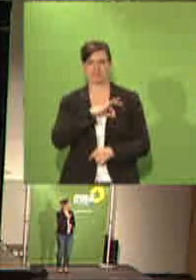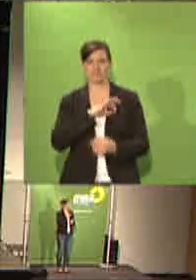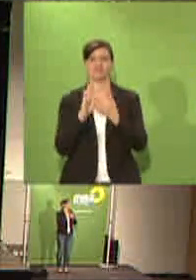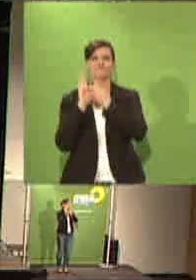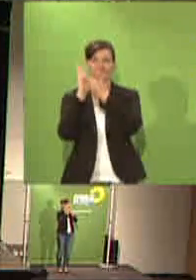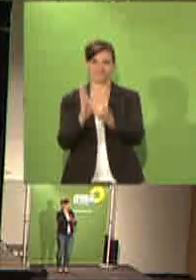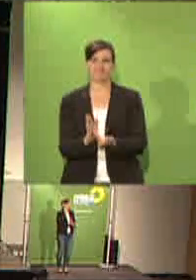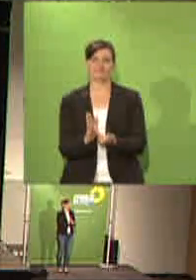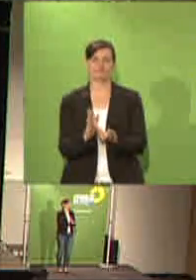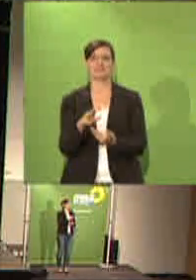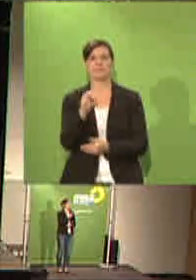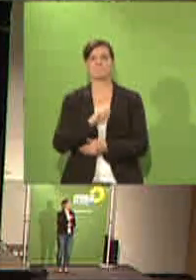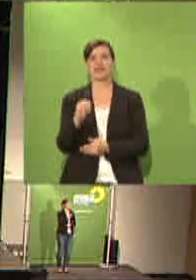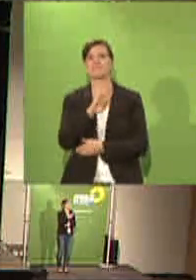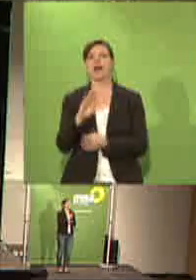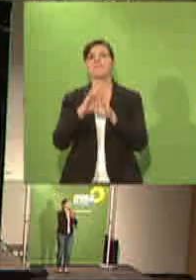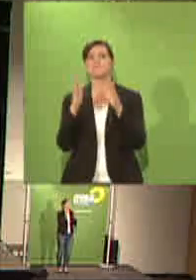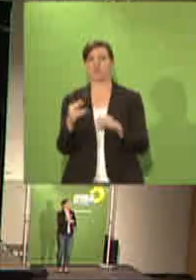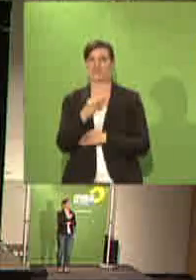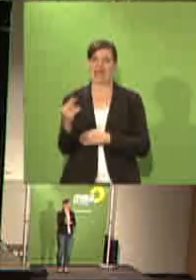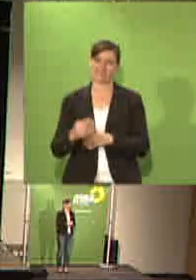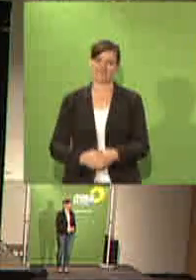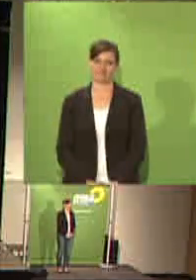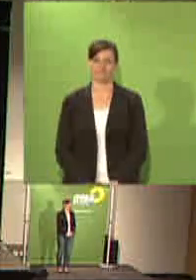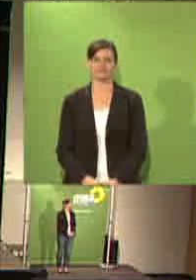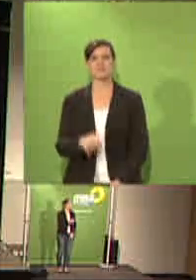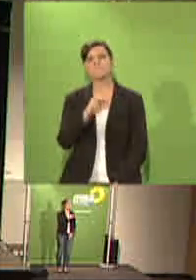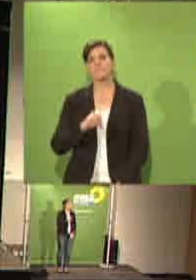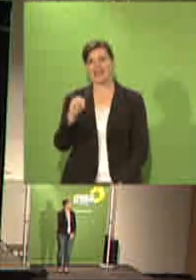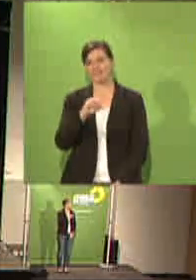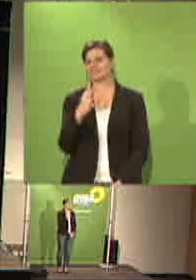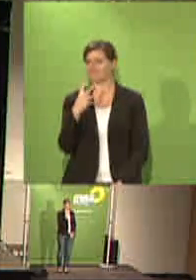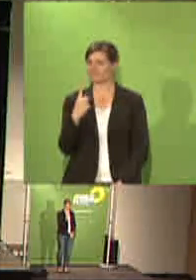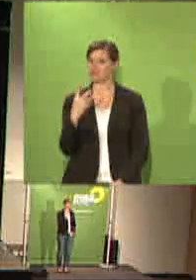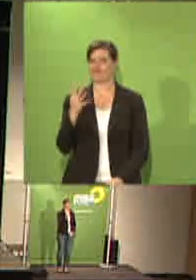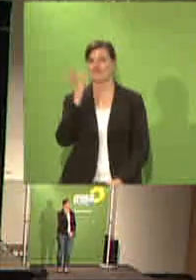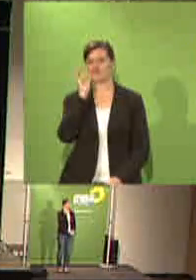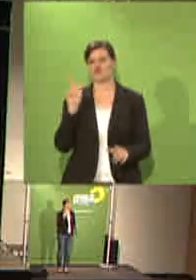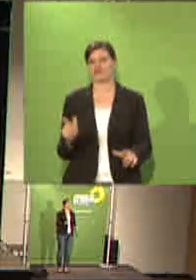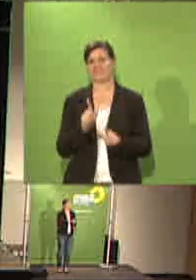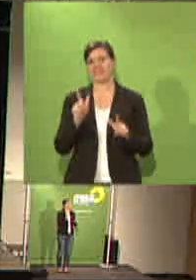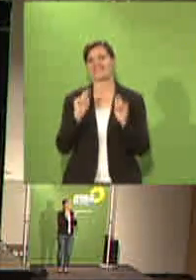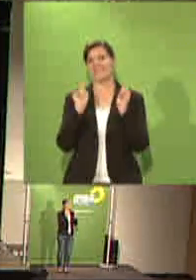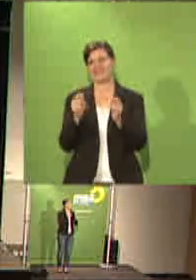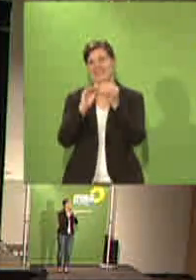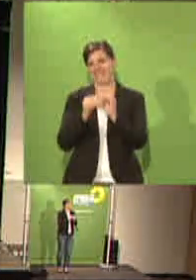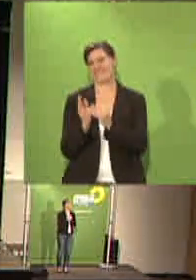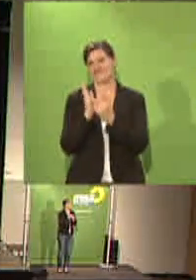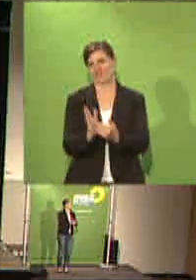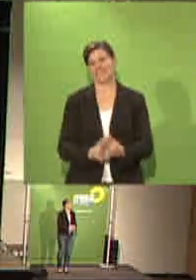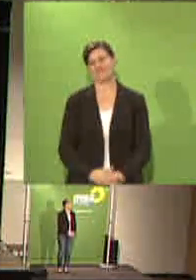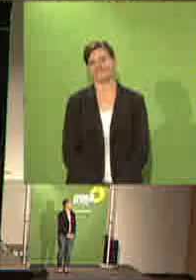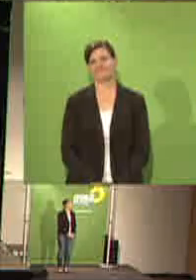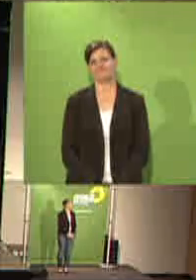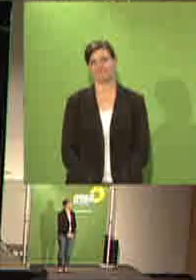wir diesen Antrag Mike Babenhauser-Heide. Mike, du hast 5 Minuten, um diesen Antrag vorzustellen.